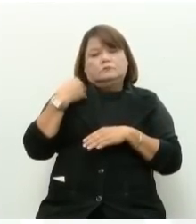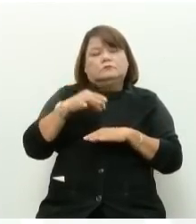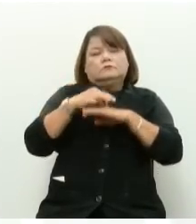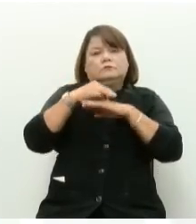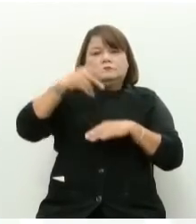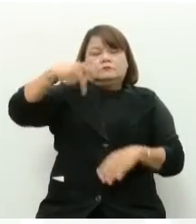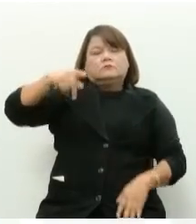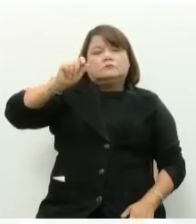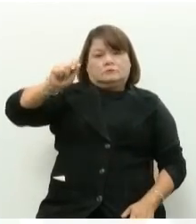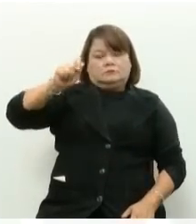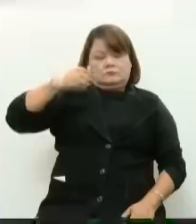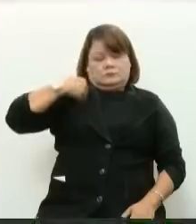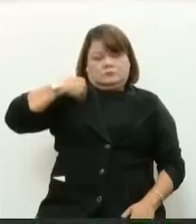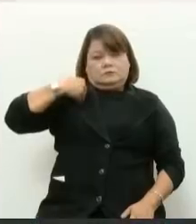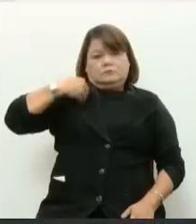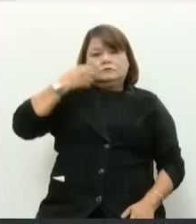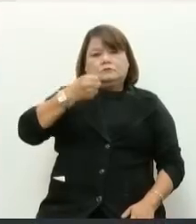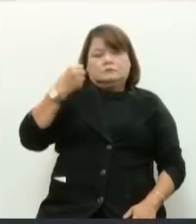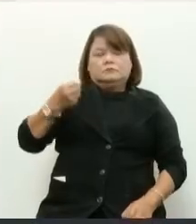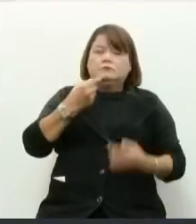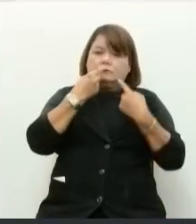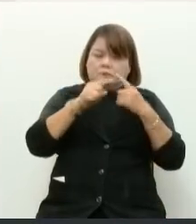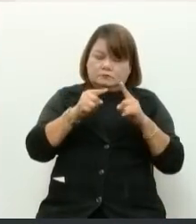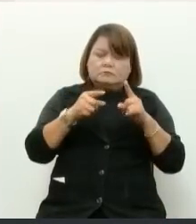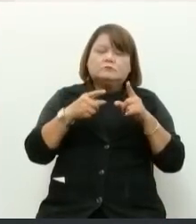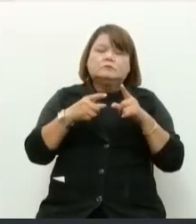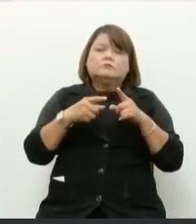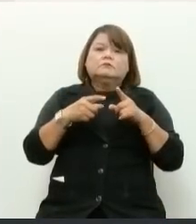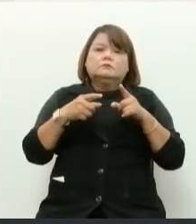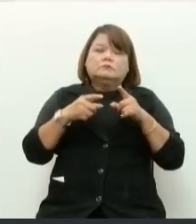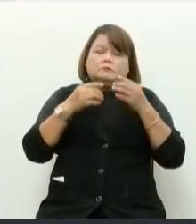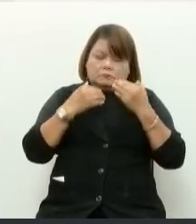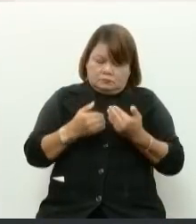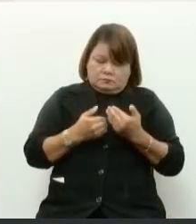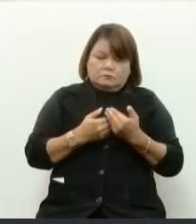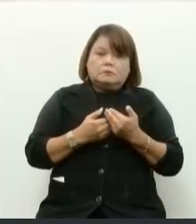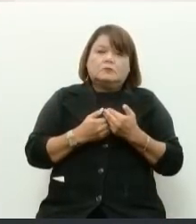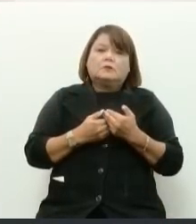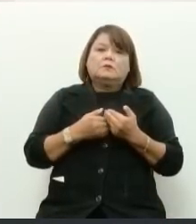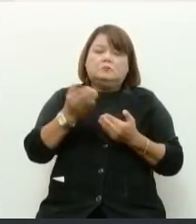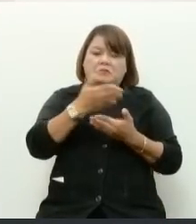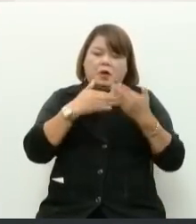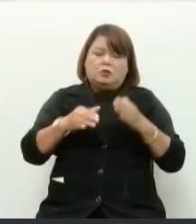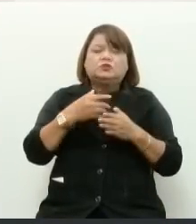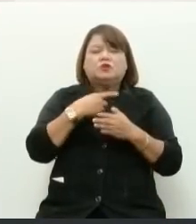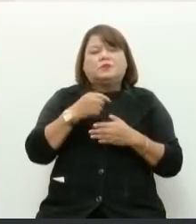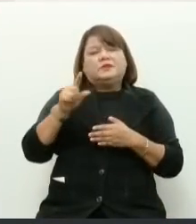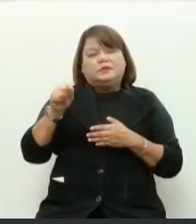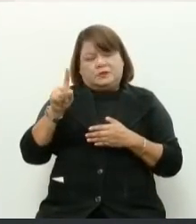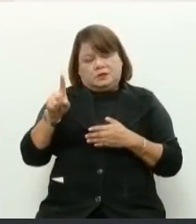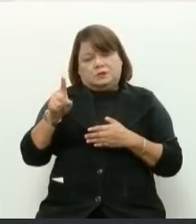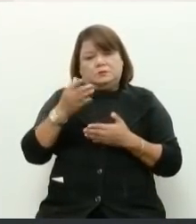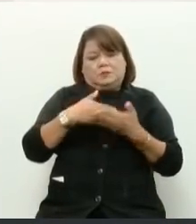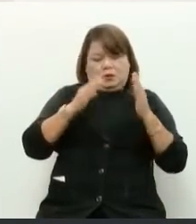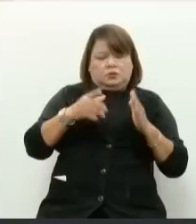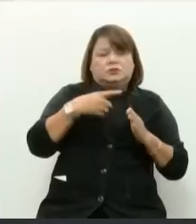นี่ยจึงเป็นสิ่งที่ตอบโจทย์ในยุคของปัจจุบันนะครับบางคนก็อาจจะชอบ21บางคนก็ชอบ17